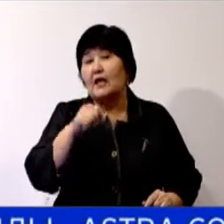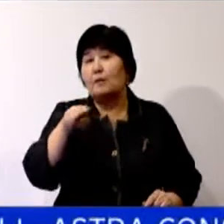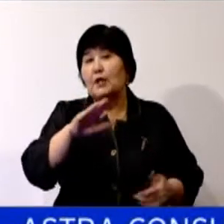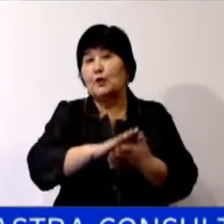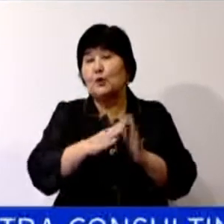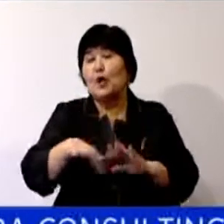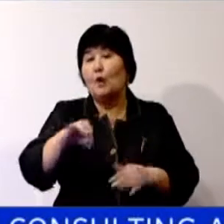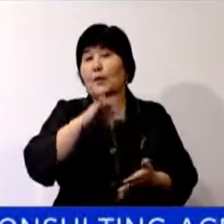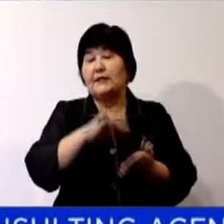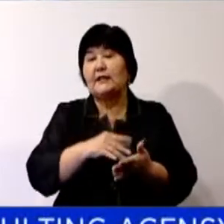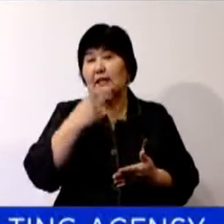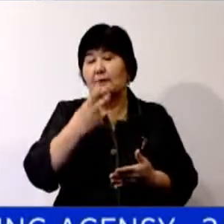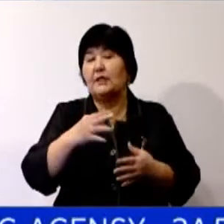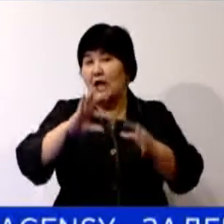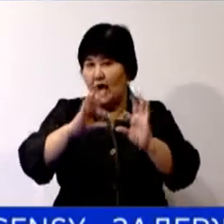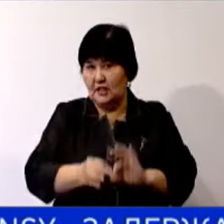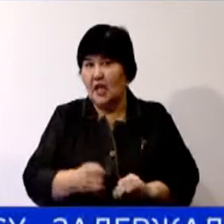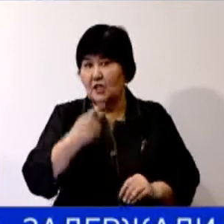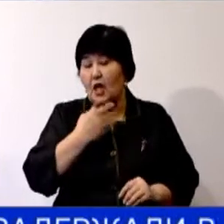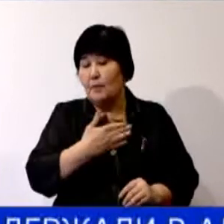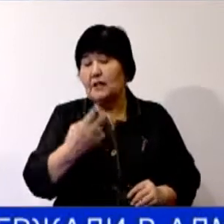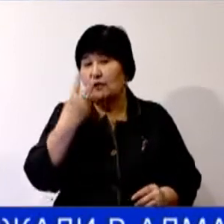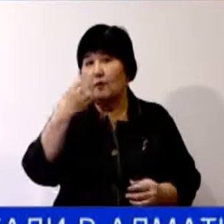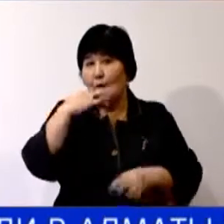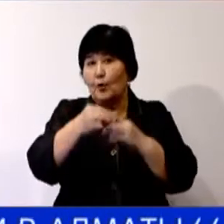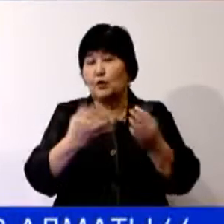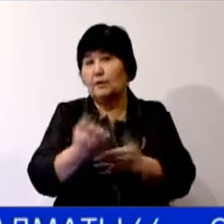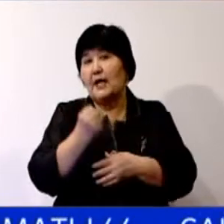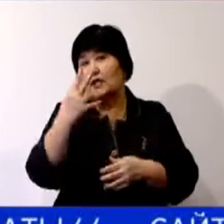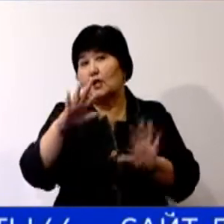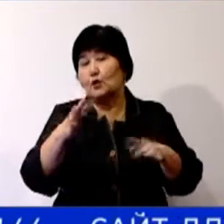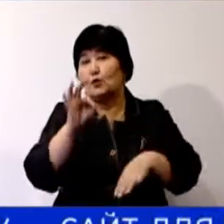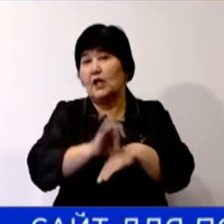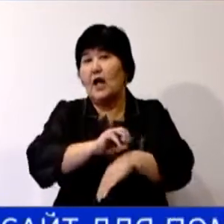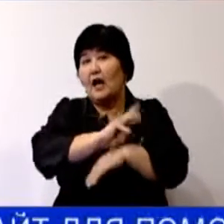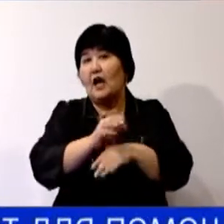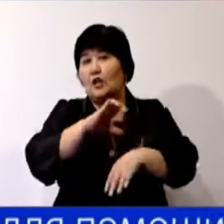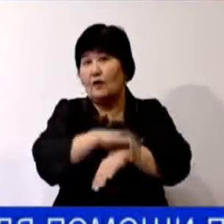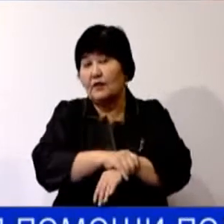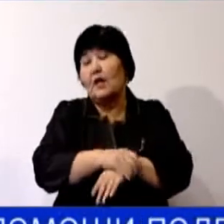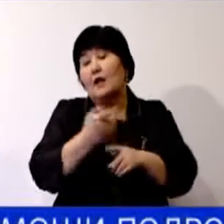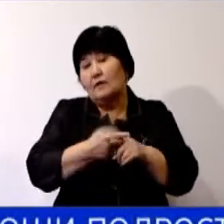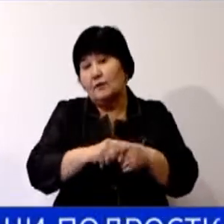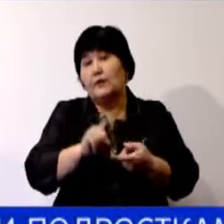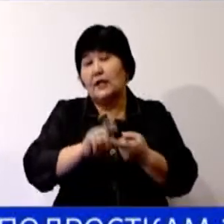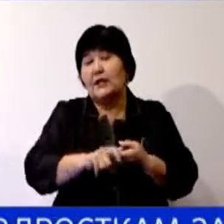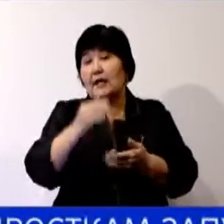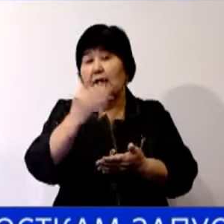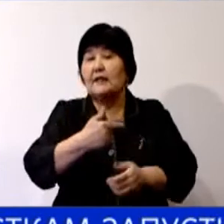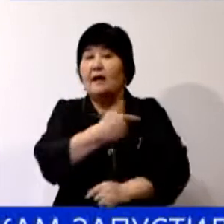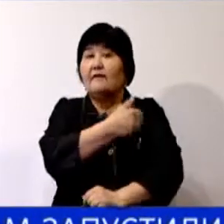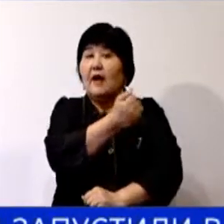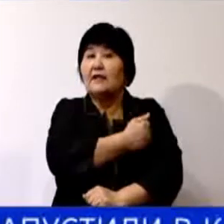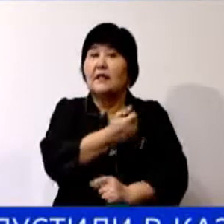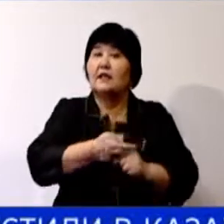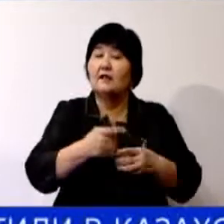Эпидситуация в областном центре заметно осложнилась. Последние двое суток выявляются по 13 случаев коронавируса. Задача – системное проведение вакцинации.